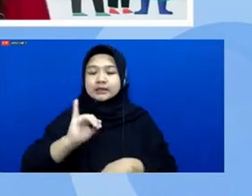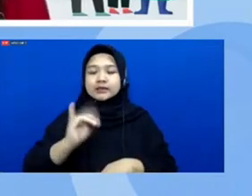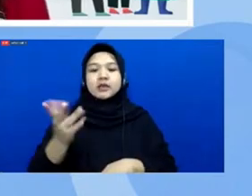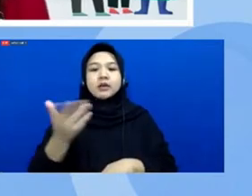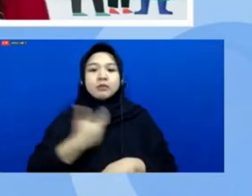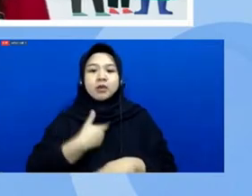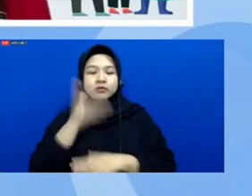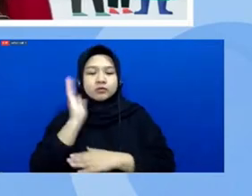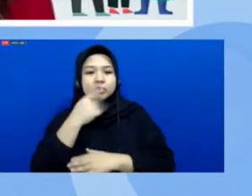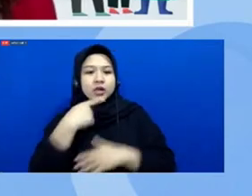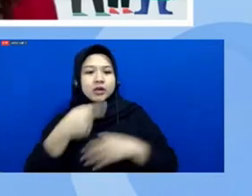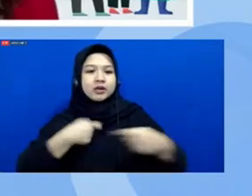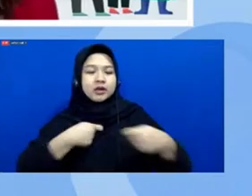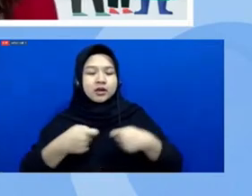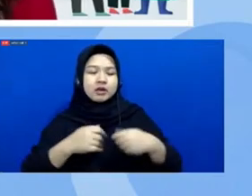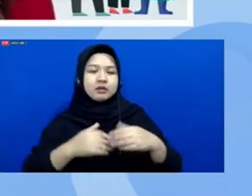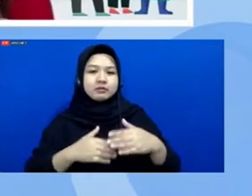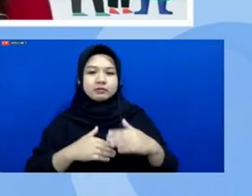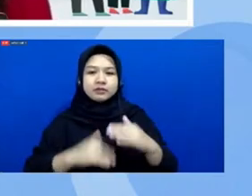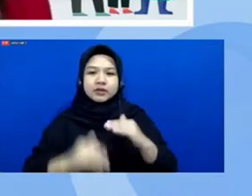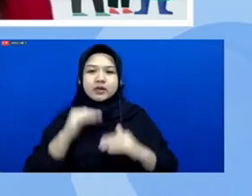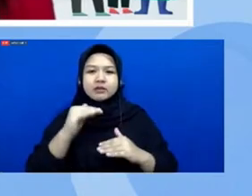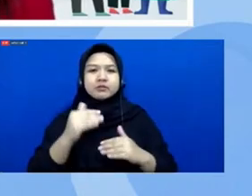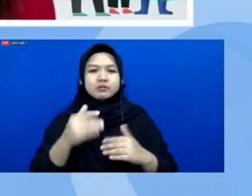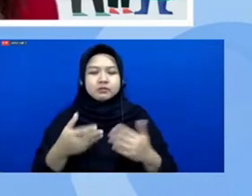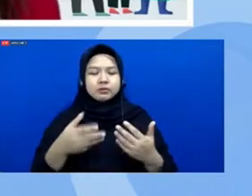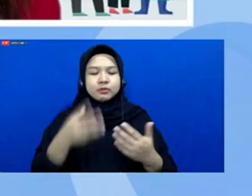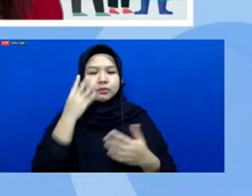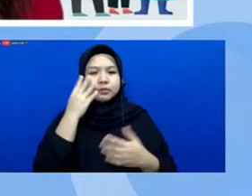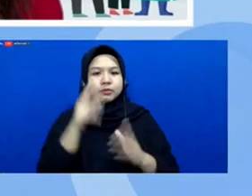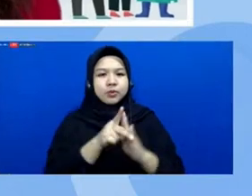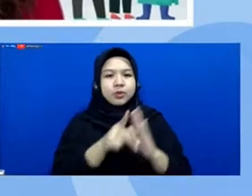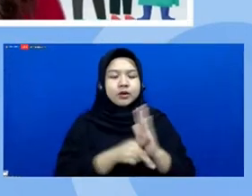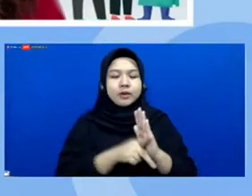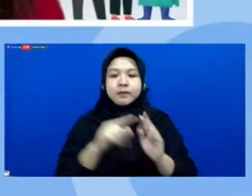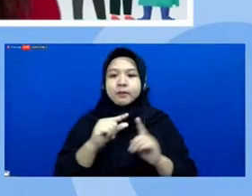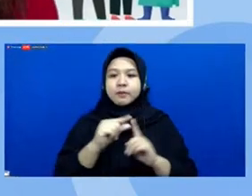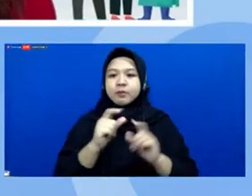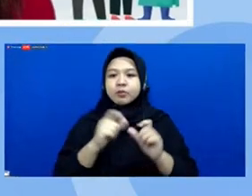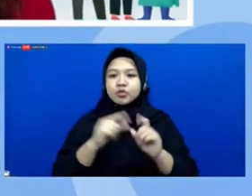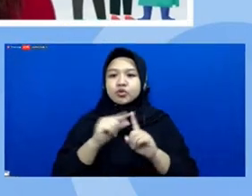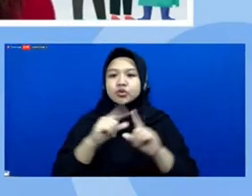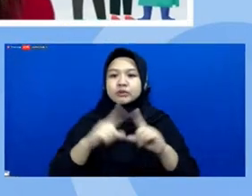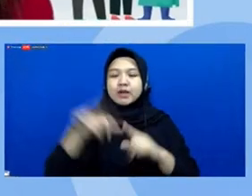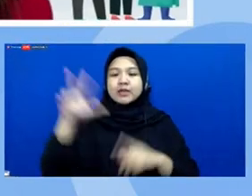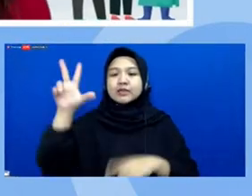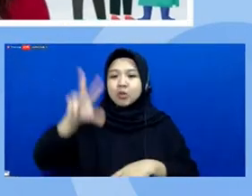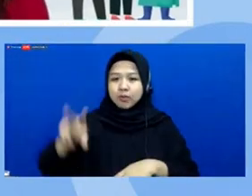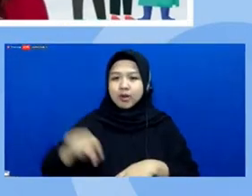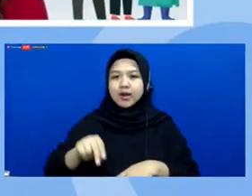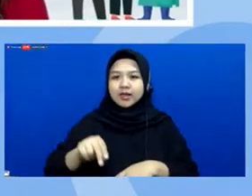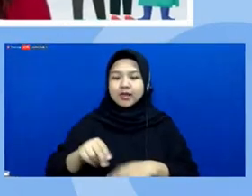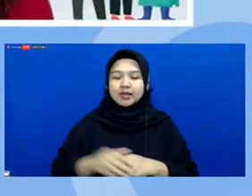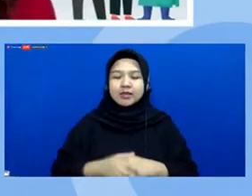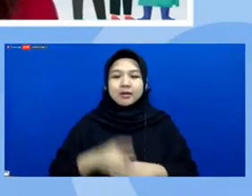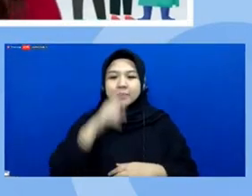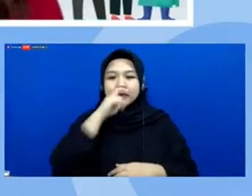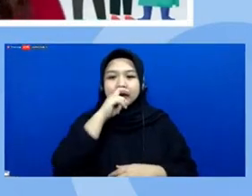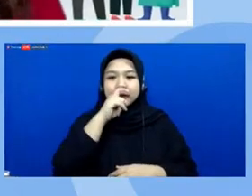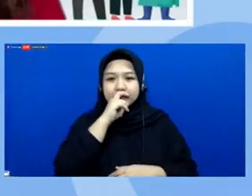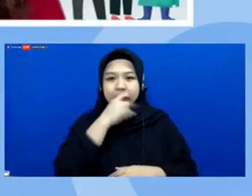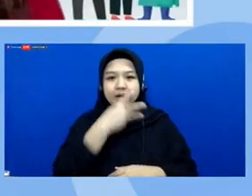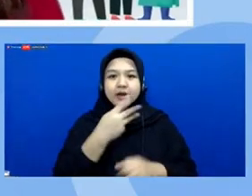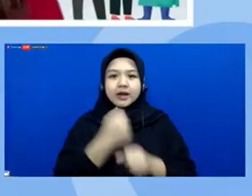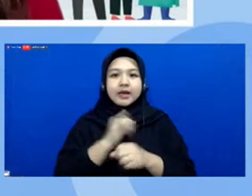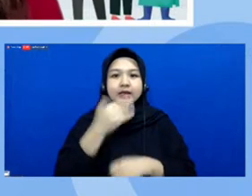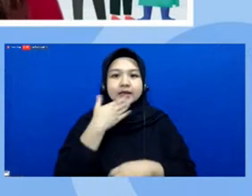dengan kendala peningkatan 3T berdasarkan pengalaman program PUSPA di Jawa Barat. Tadi Jawa Timur, sekarang kita mau ke Jawa Barat. Bapak Egy,